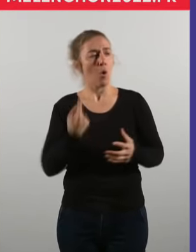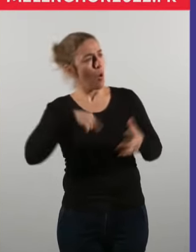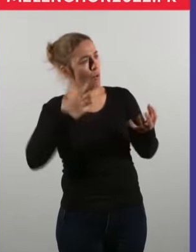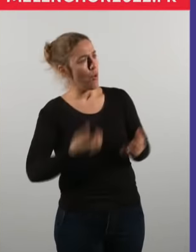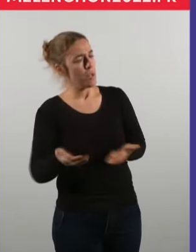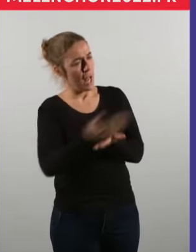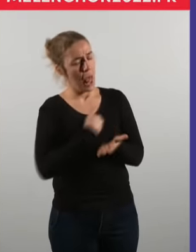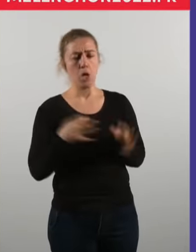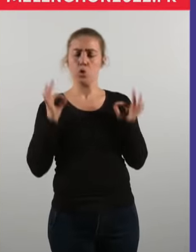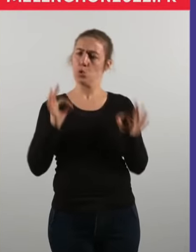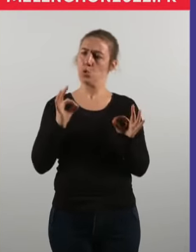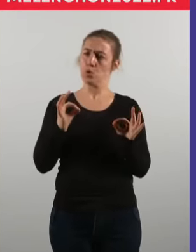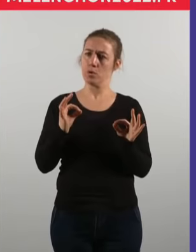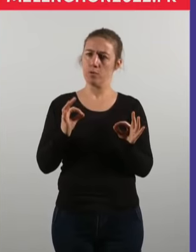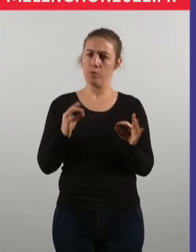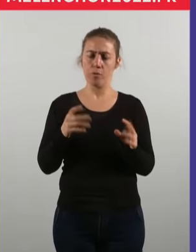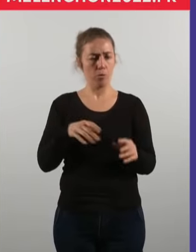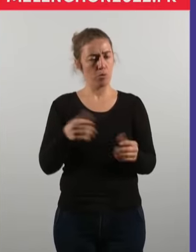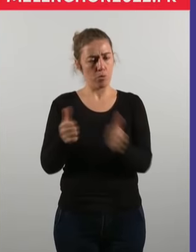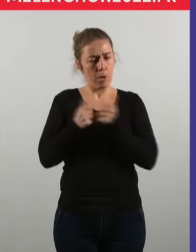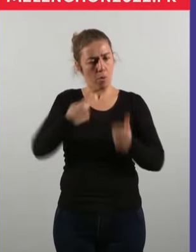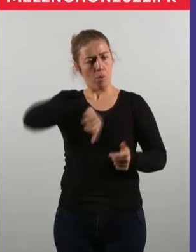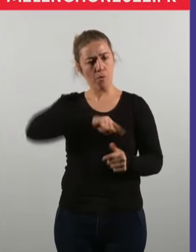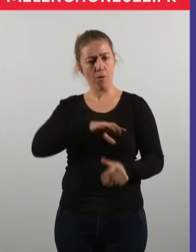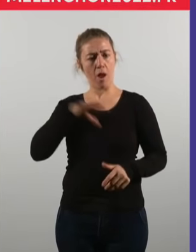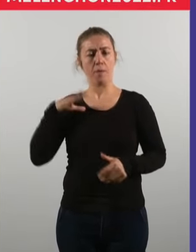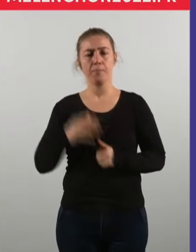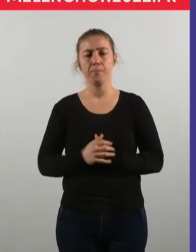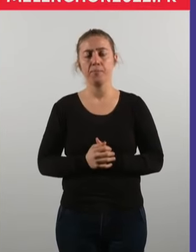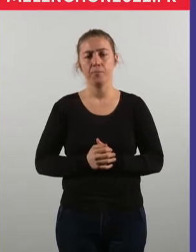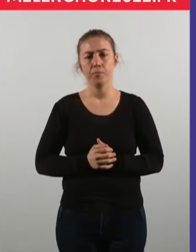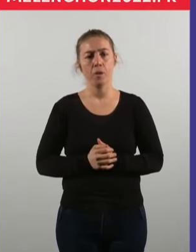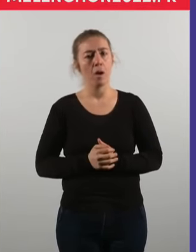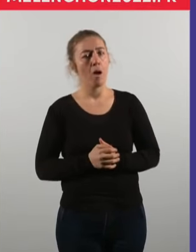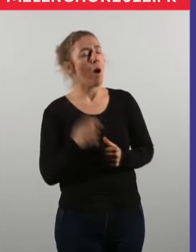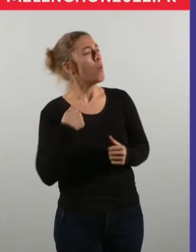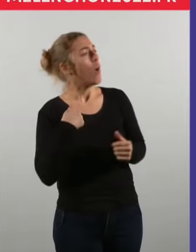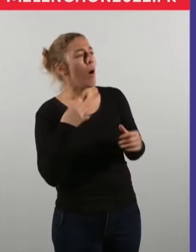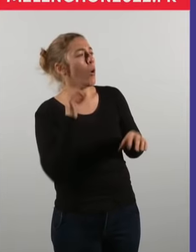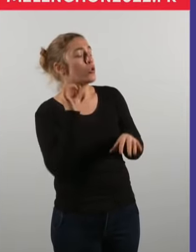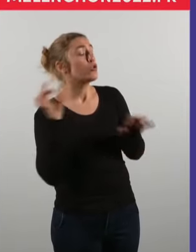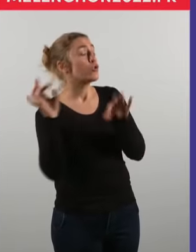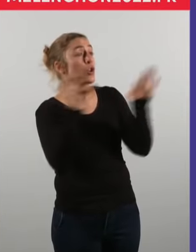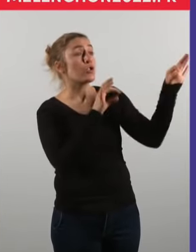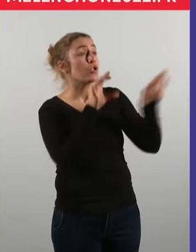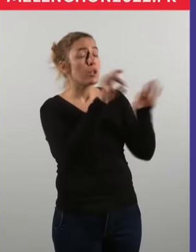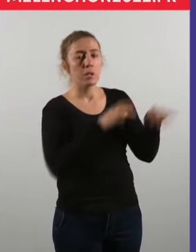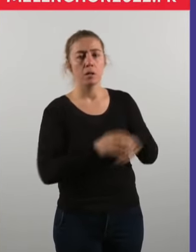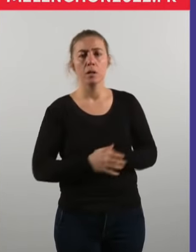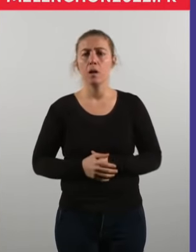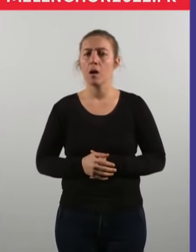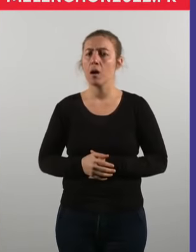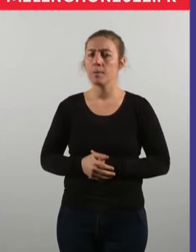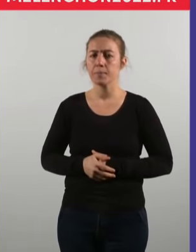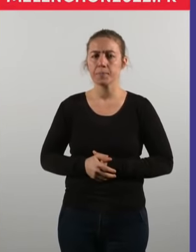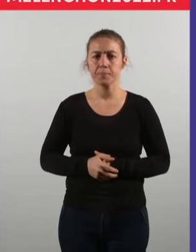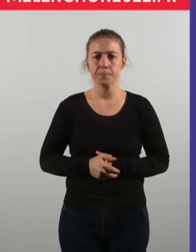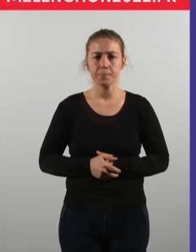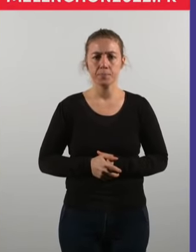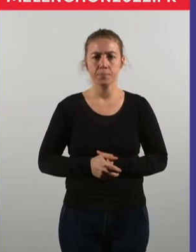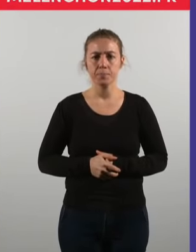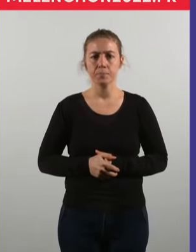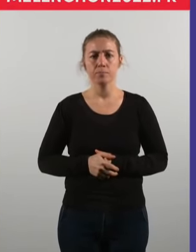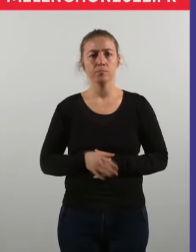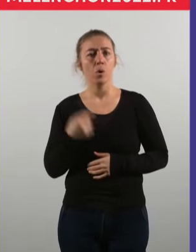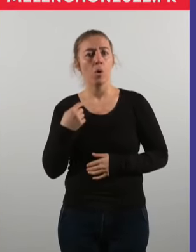décent. Voilà, la loi est partie, donc maintenant on va voir. T'as failli y croire. Rejeté, rejeté, rejeté, rejeté. Mais oui, je parle avec colère parce que les gens vont